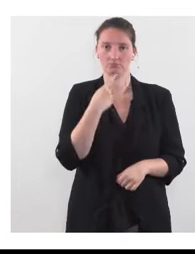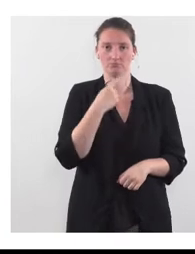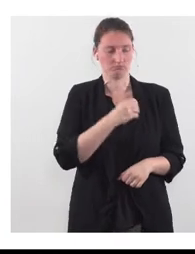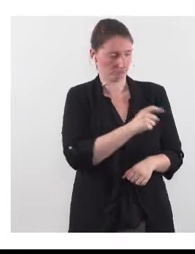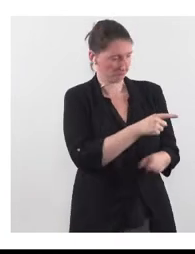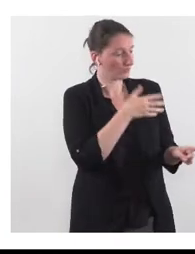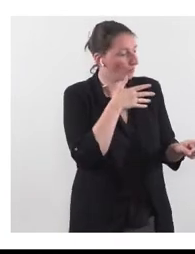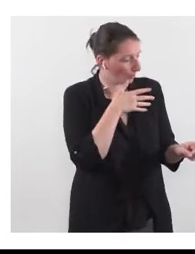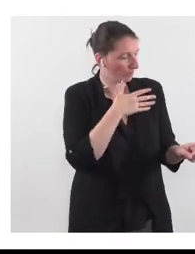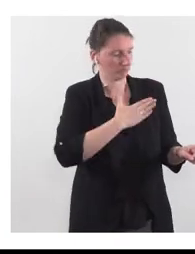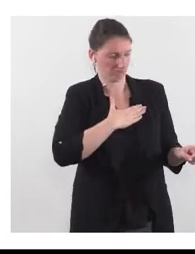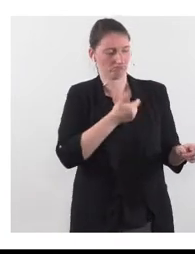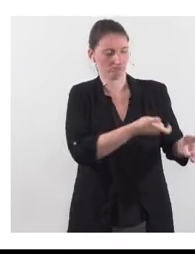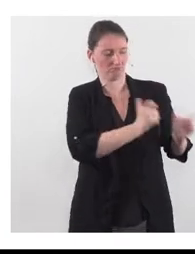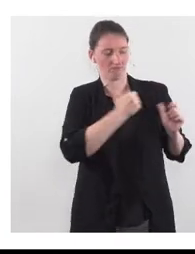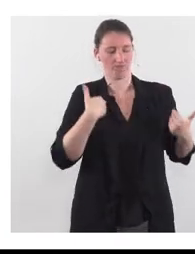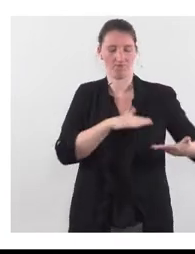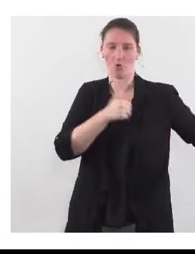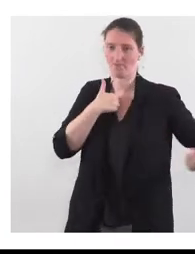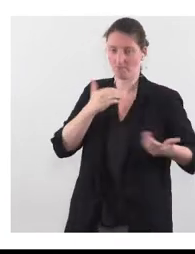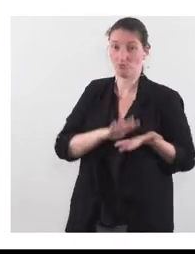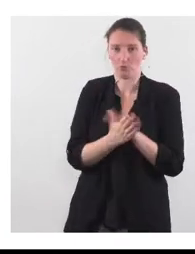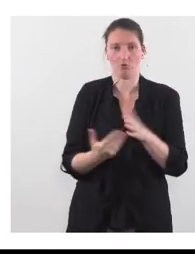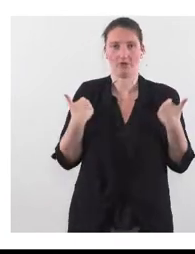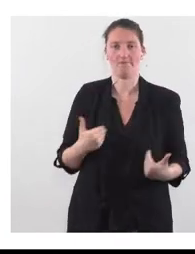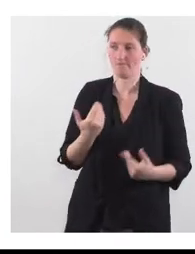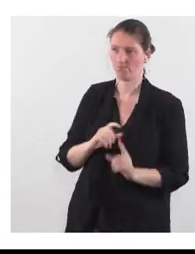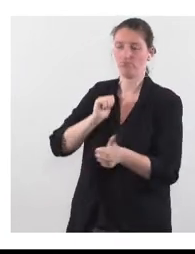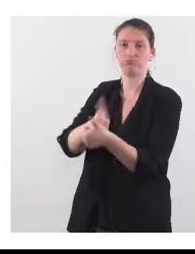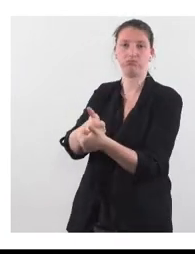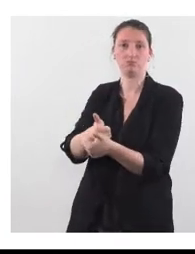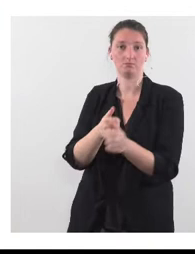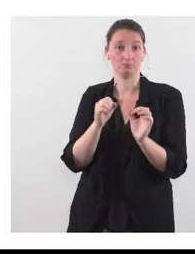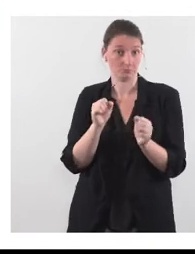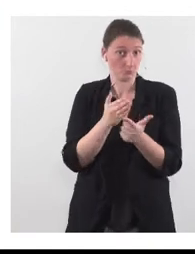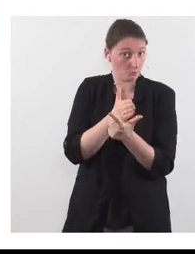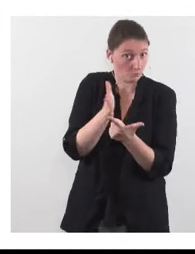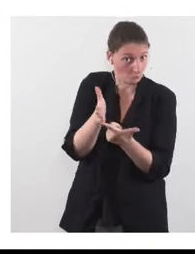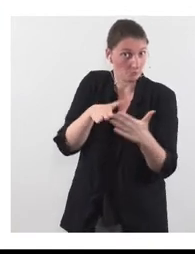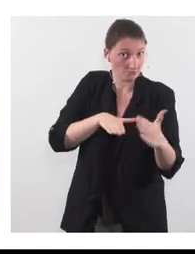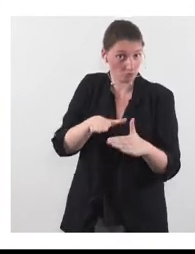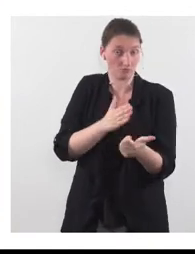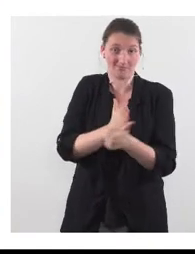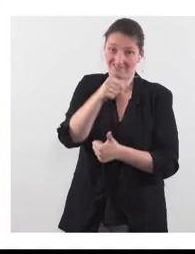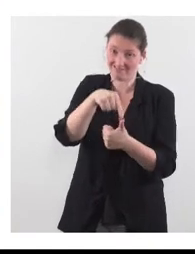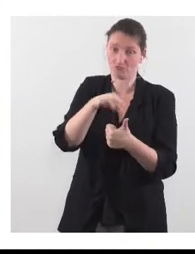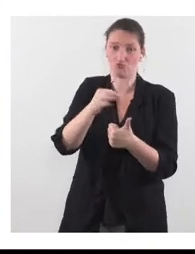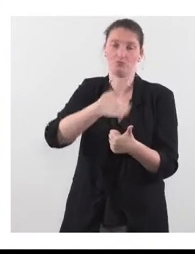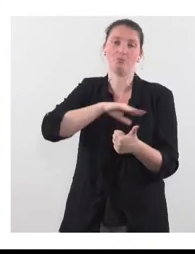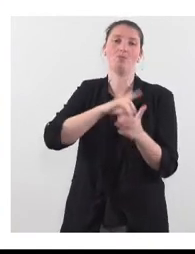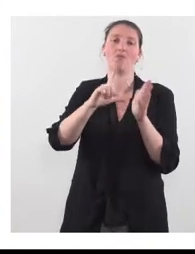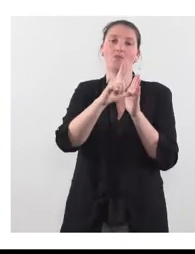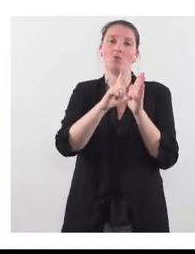notre propre nom. Nous devons donc le plaignant dans cette procédure. Nous pouvons le faire grâce à deux mécanismes. Un de ces mécanismes, c'est grâce à notre